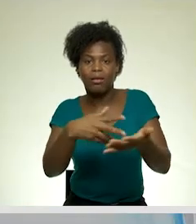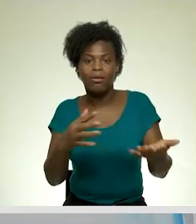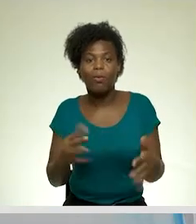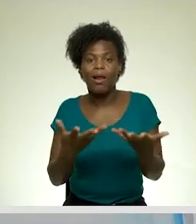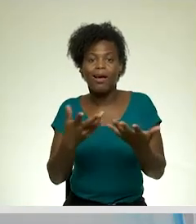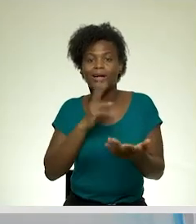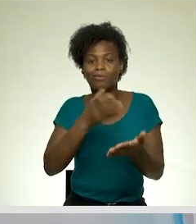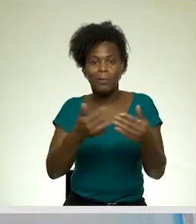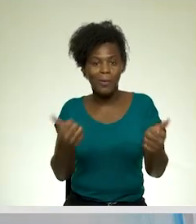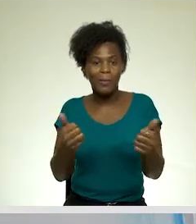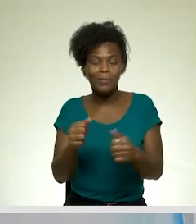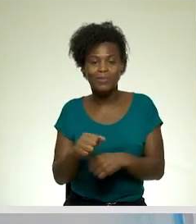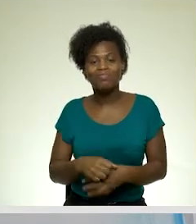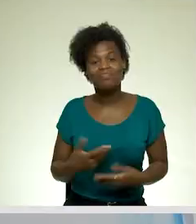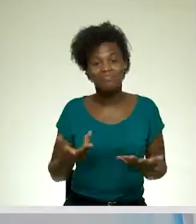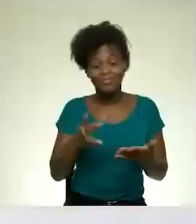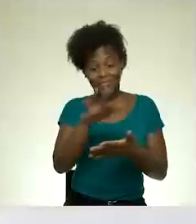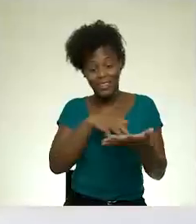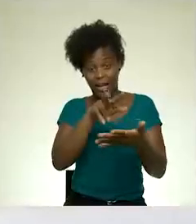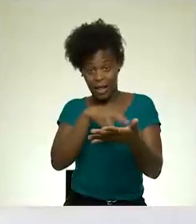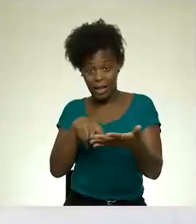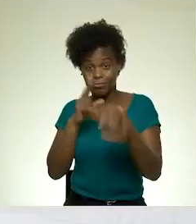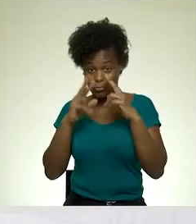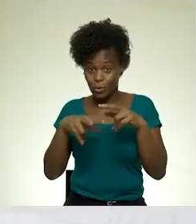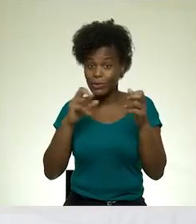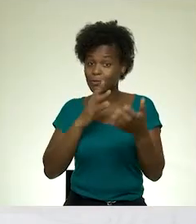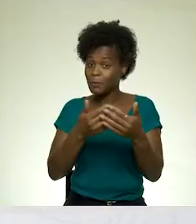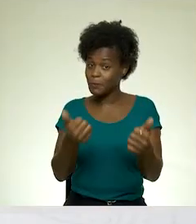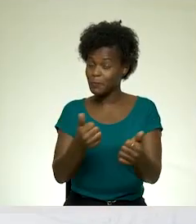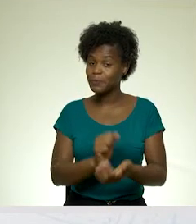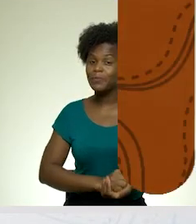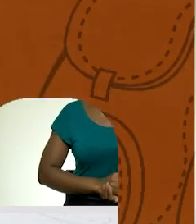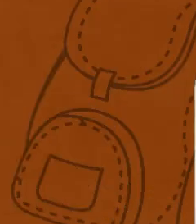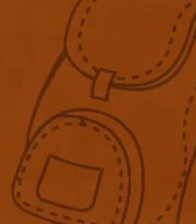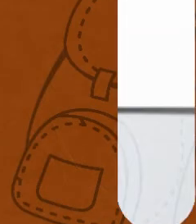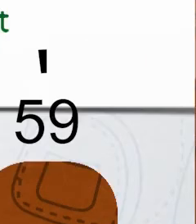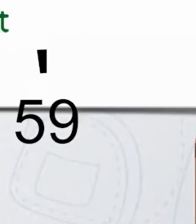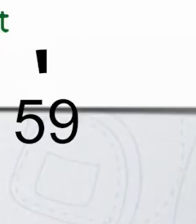réponse? Lis le texte, tu vas trouver la bonne réponse. Je suis sûre.